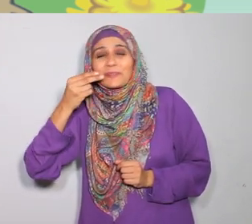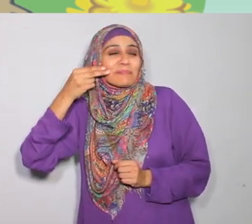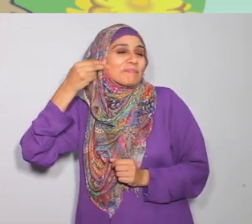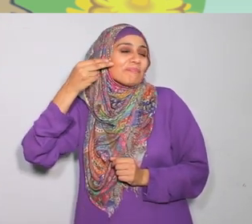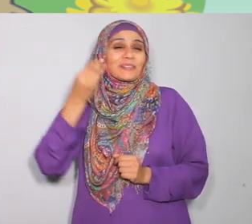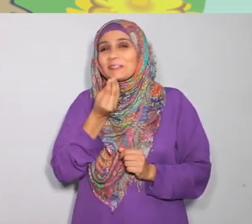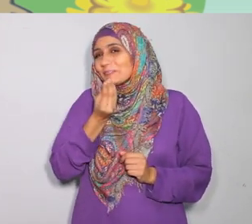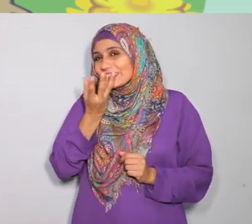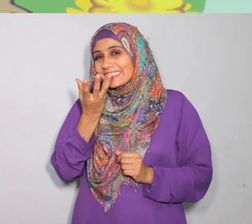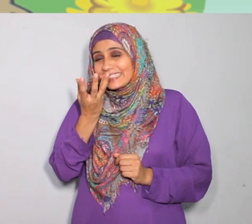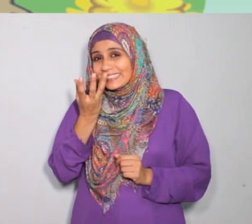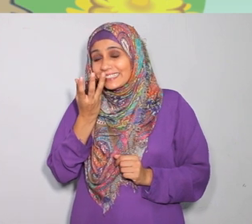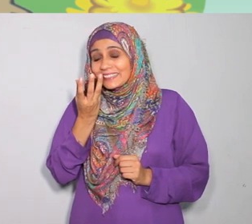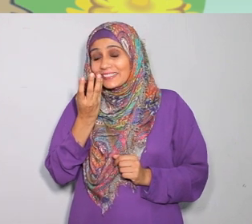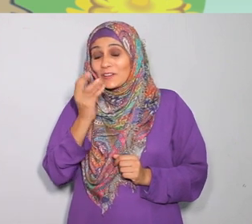फूल